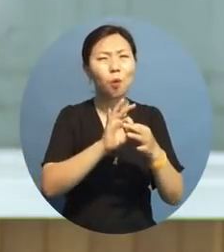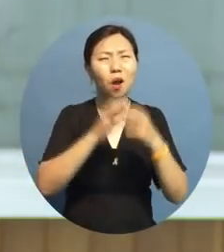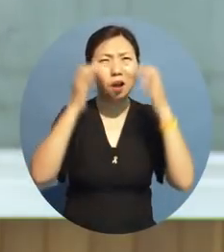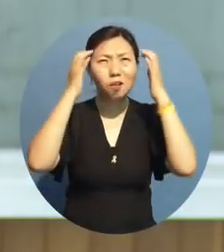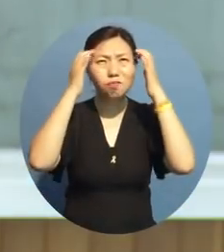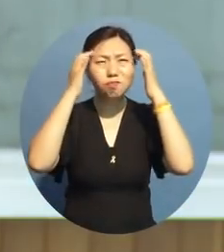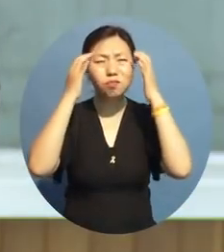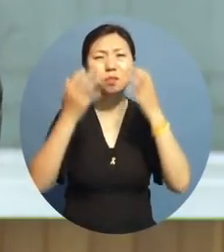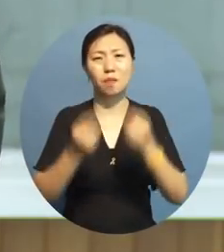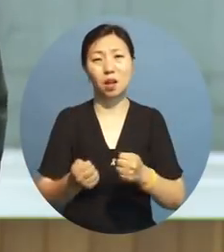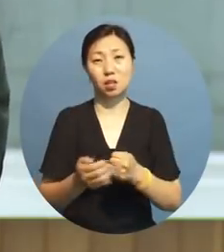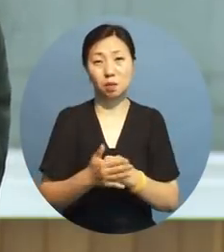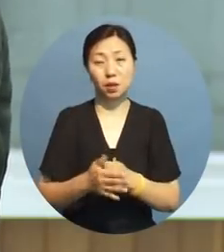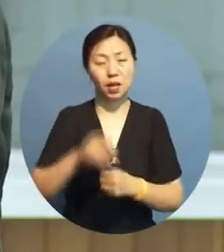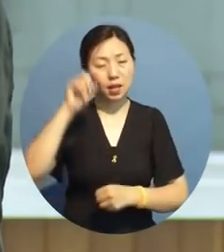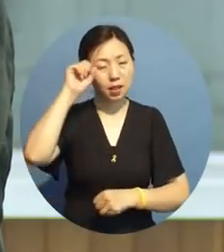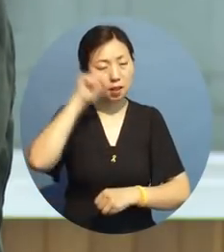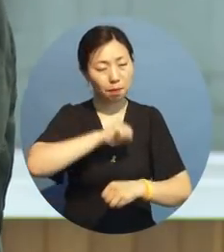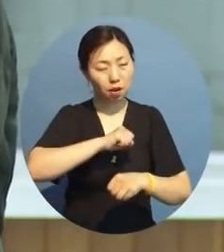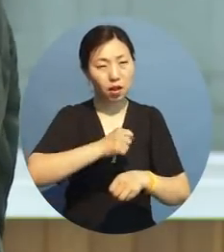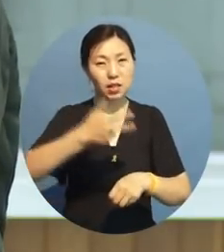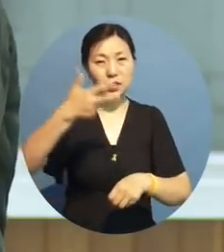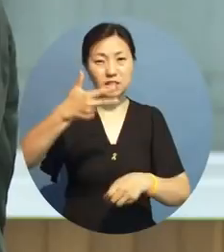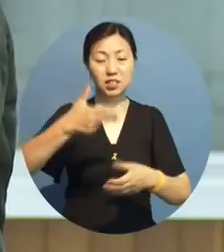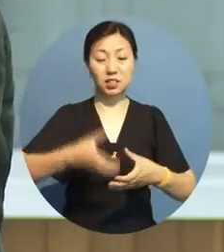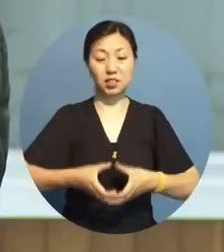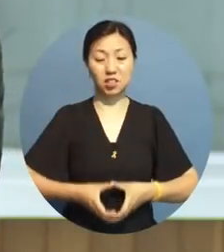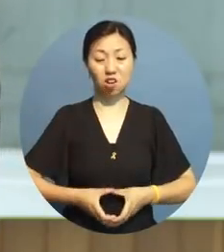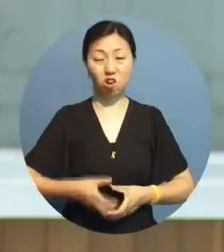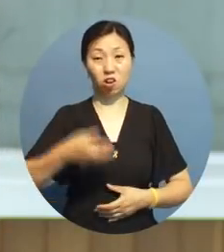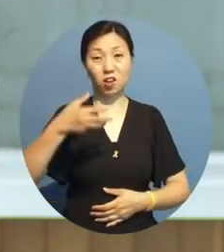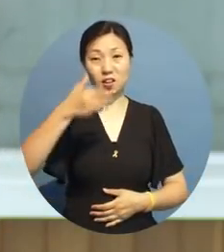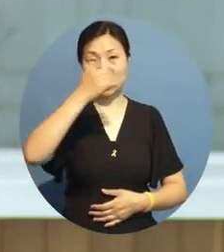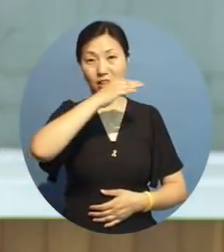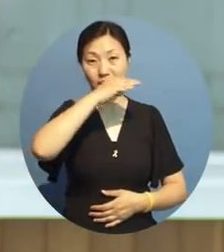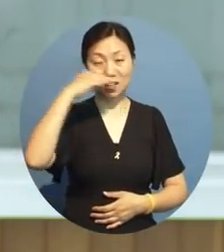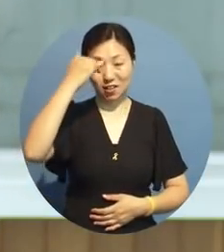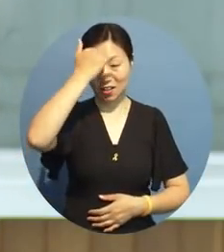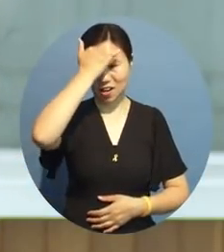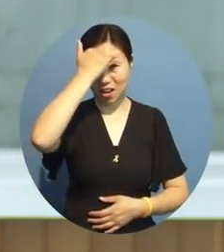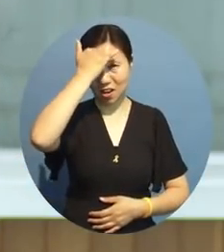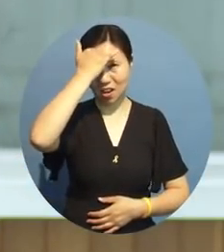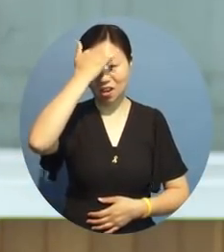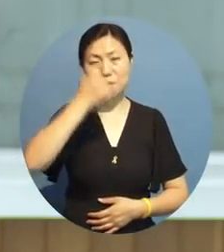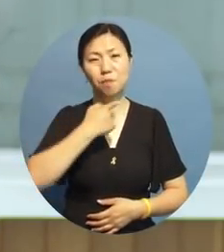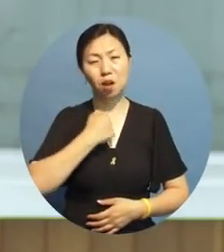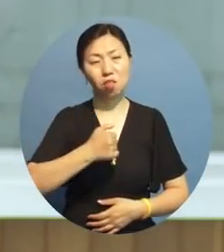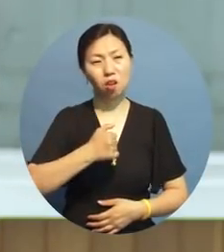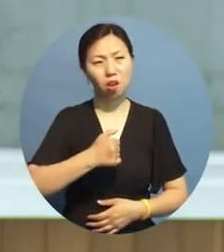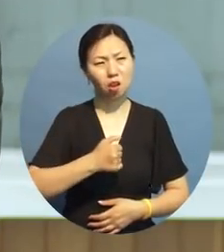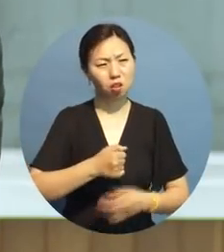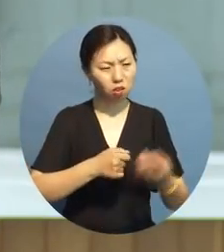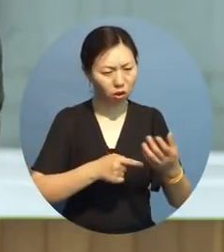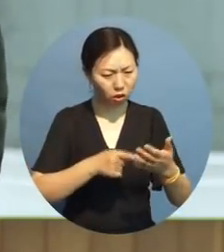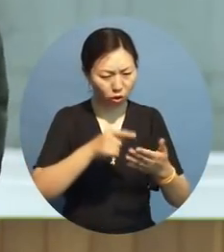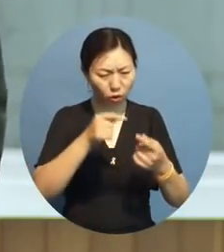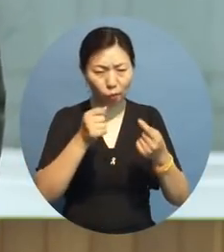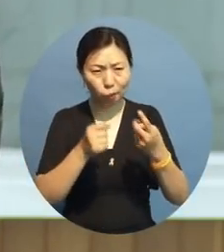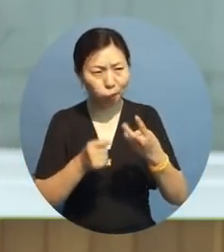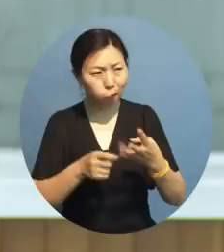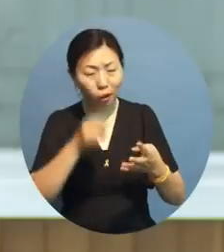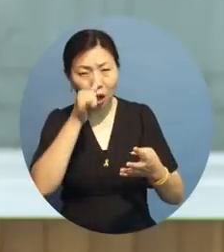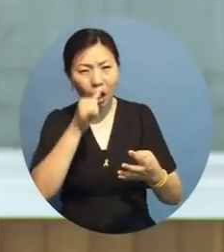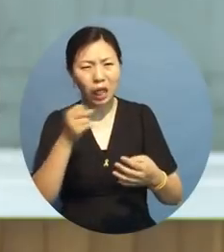찾아와서 제가 새벽에 불문 칠정대를 하면서도 요즘은 더 심해져서 이걸 몇 번째 걸 했는지 안 했는지도 까먹을 때가